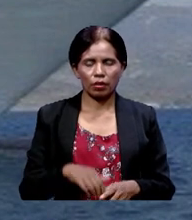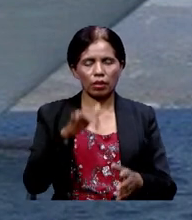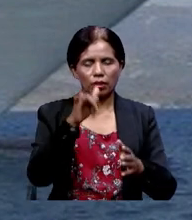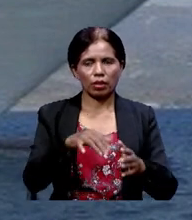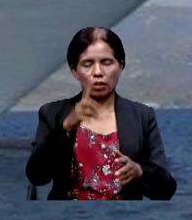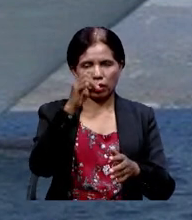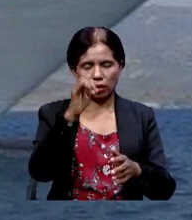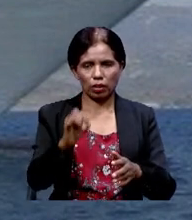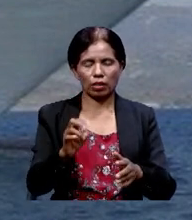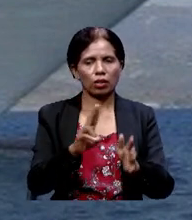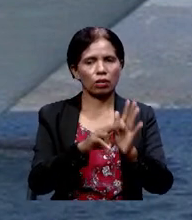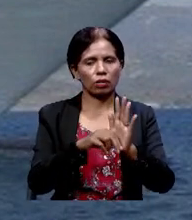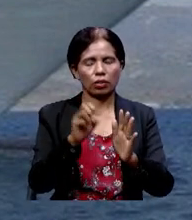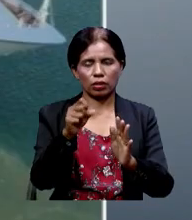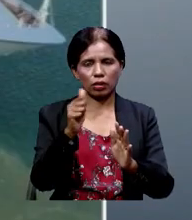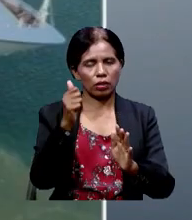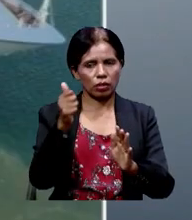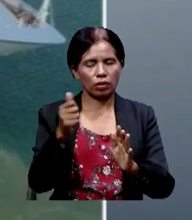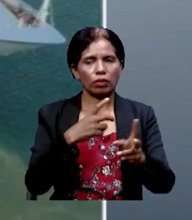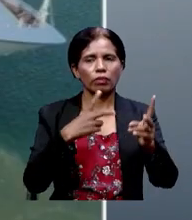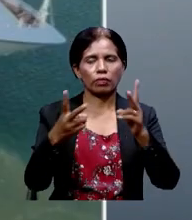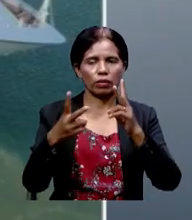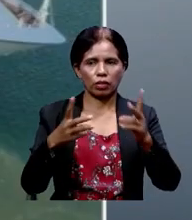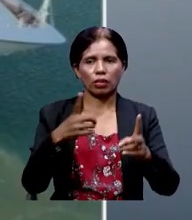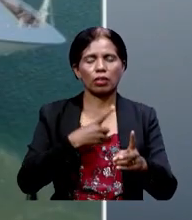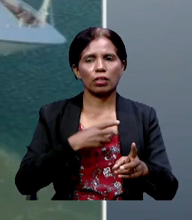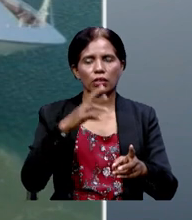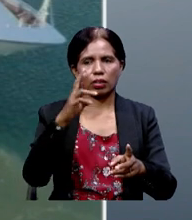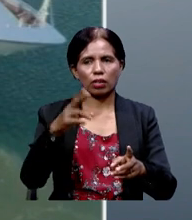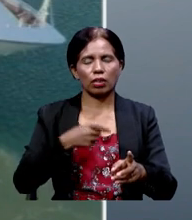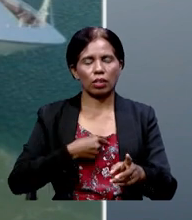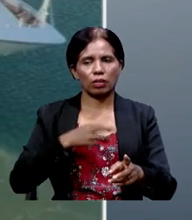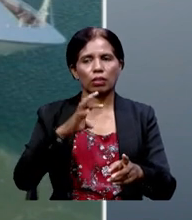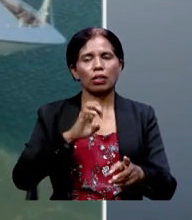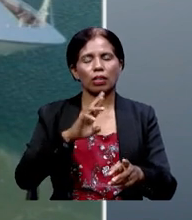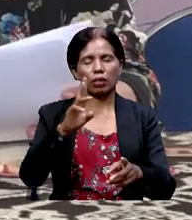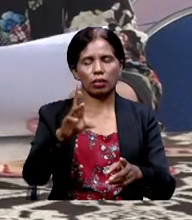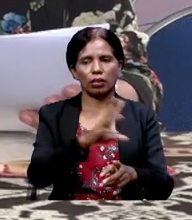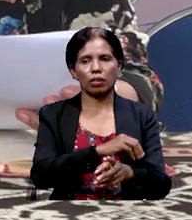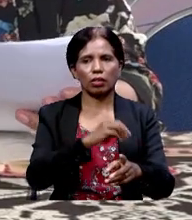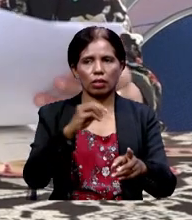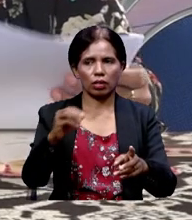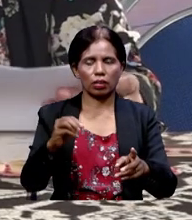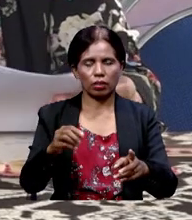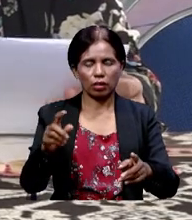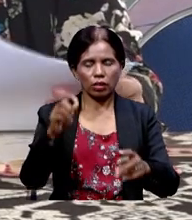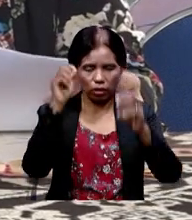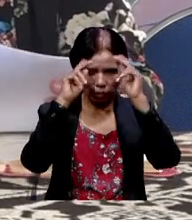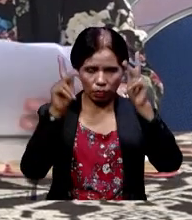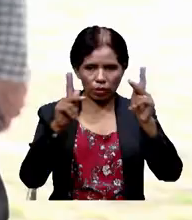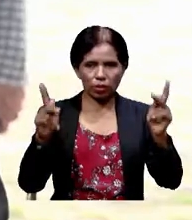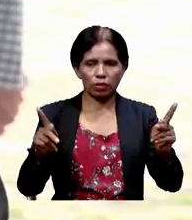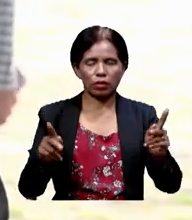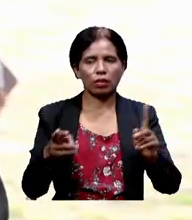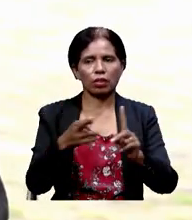Timor Leste kuaje ora sanulu resin no se visita dare Gleno Hermera, Museu Resistencia, Timor Plaza, Cemiterio